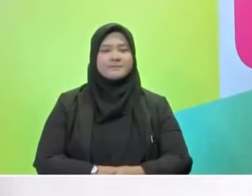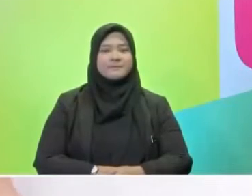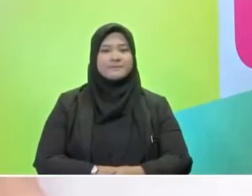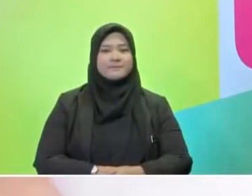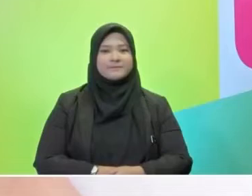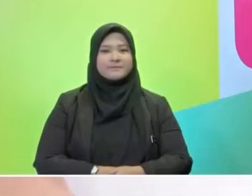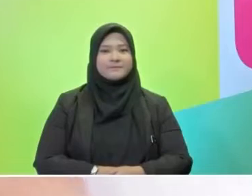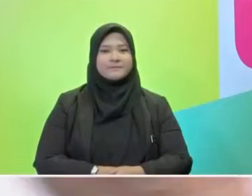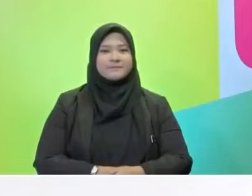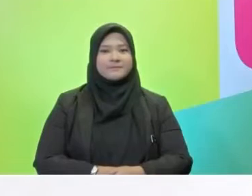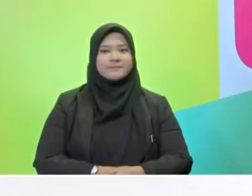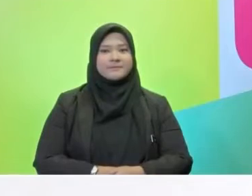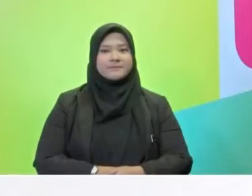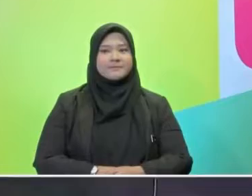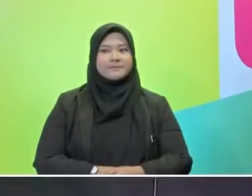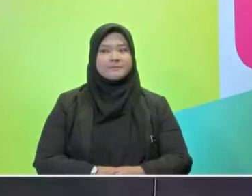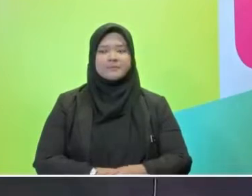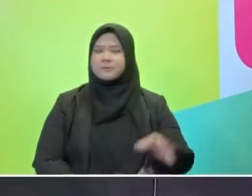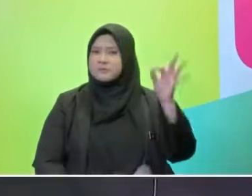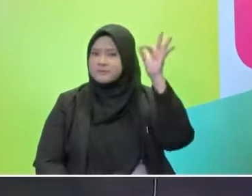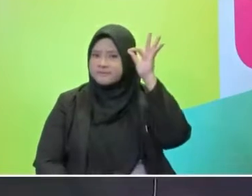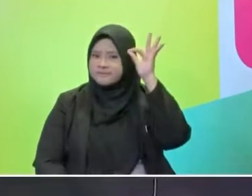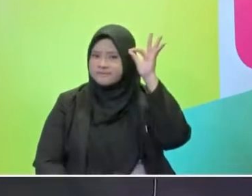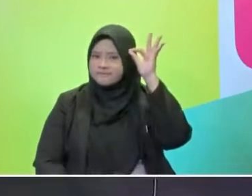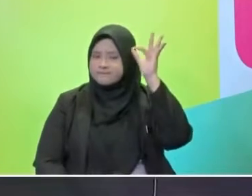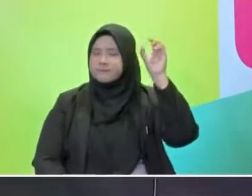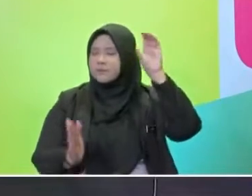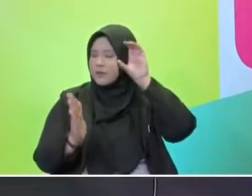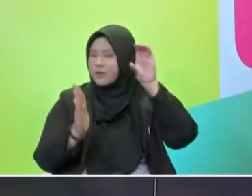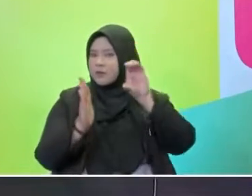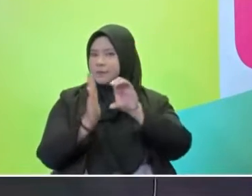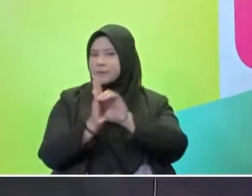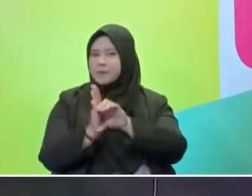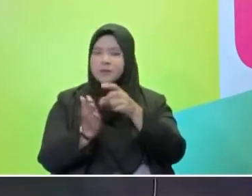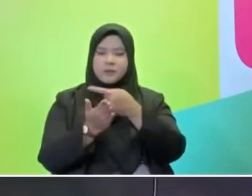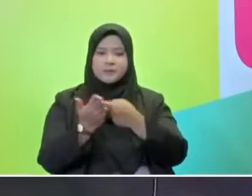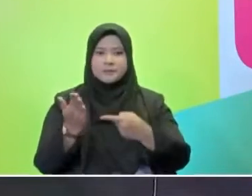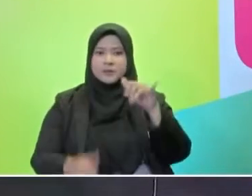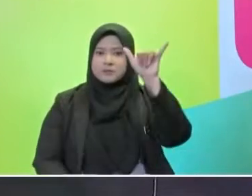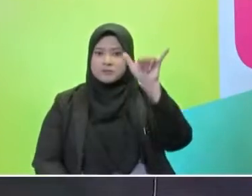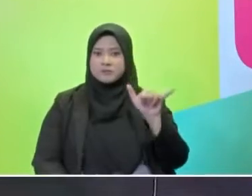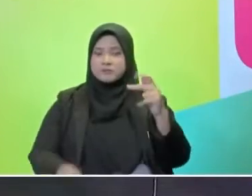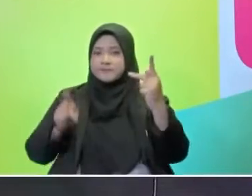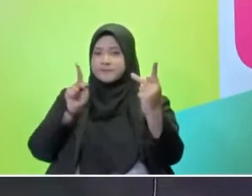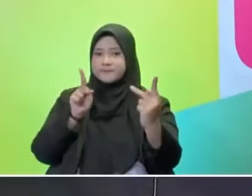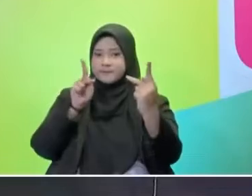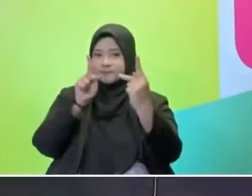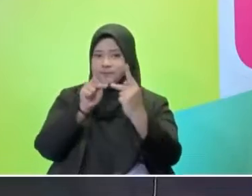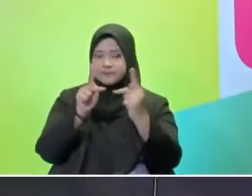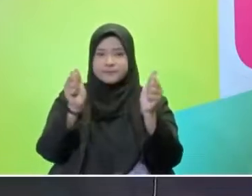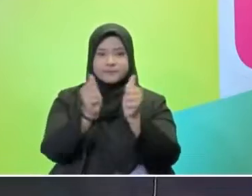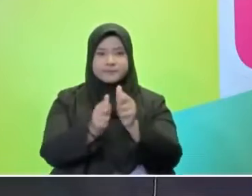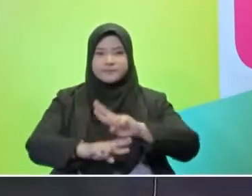Kataan Deepavali. Okey. Jom murid-murid kita pilih gambar yang mana satu yang melambangkan perayaan